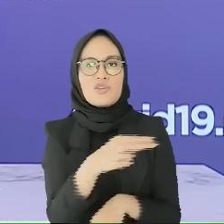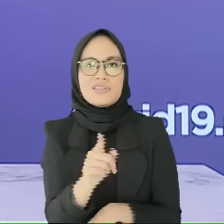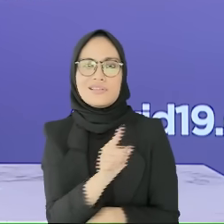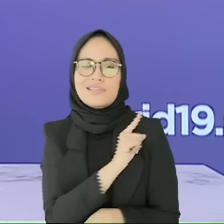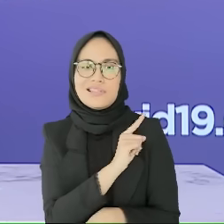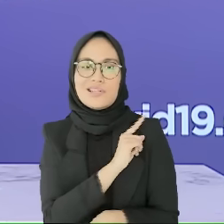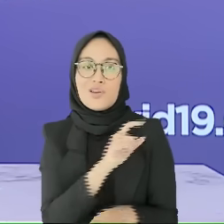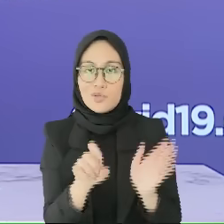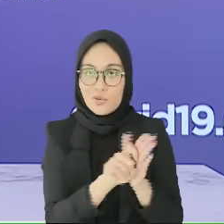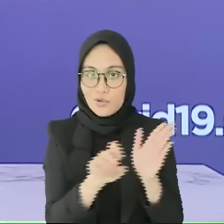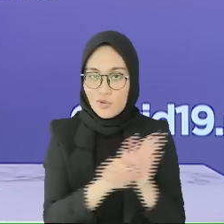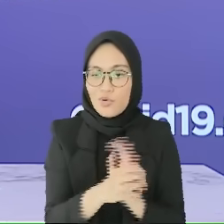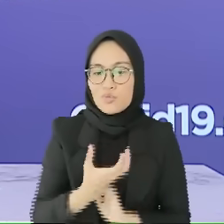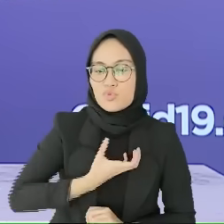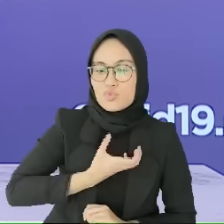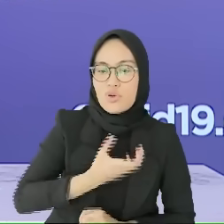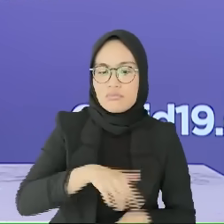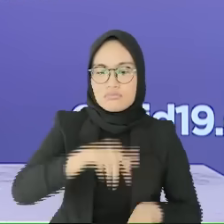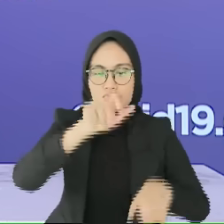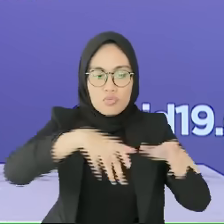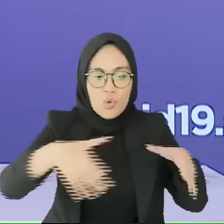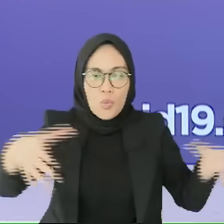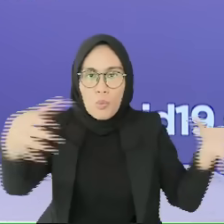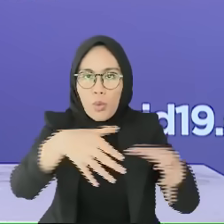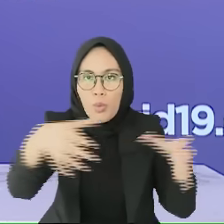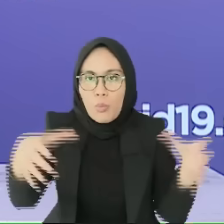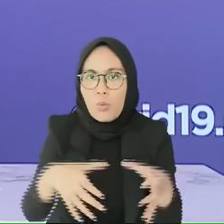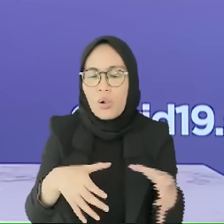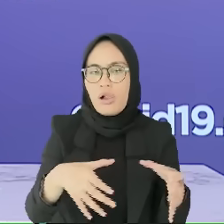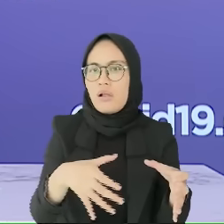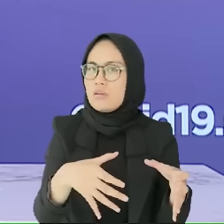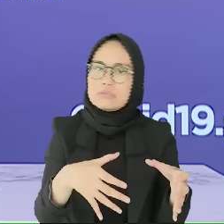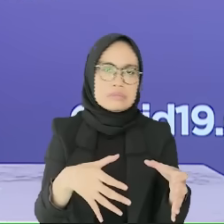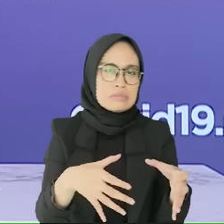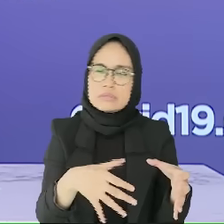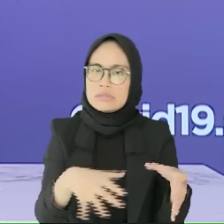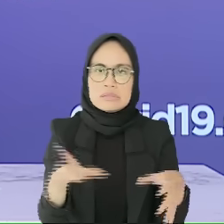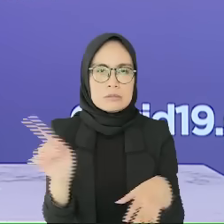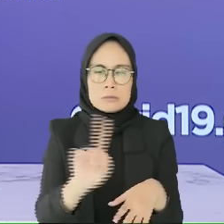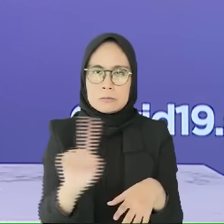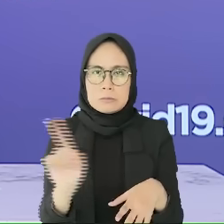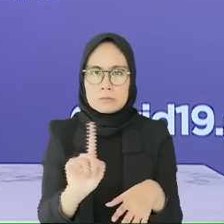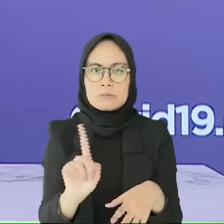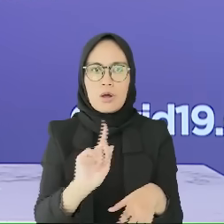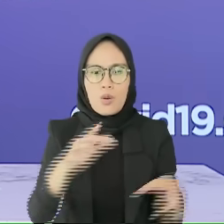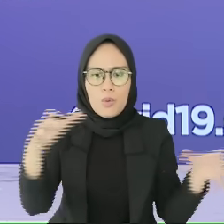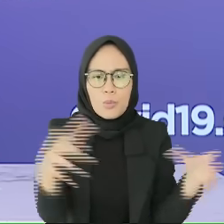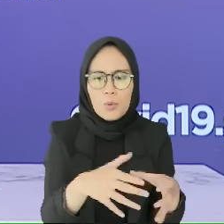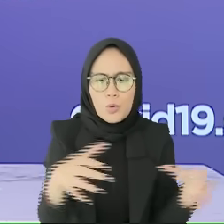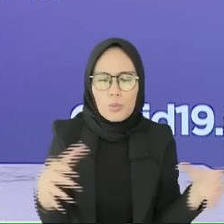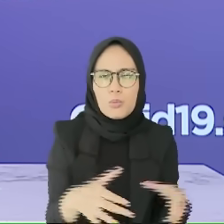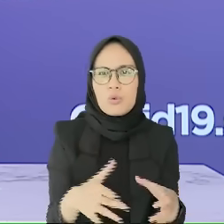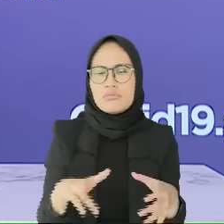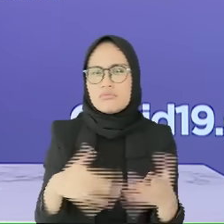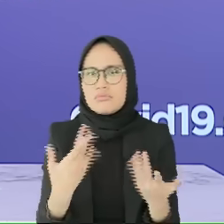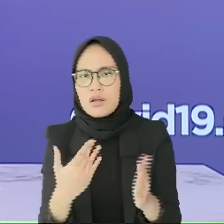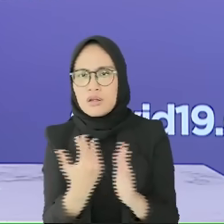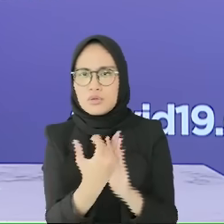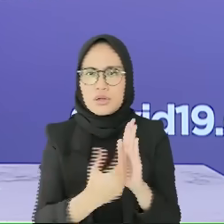tradisi berkumpul dan bepergian saat hari raya yang seringkali menyebabkan masyarakat abai pada protokol